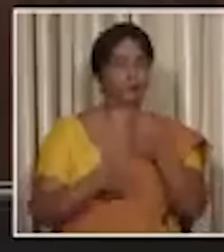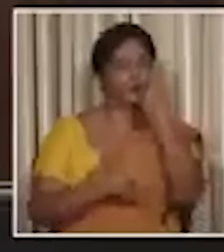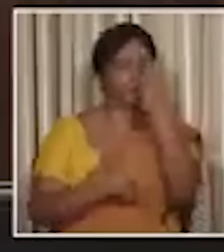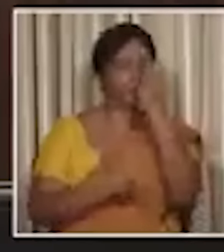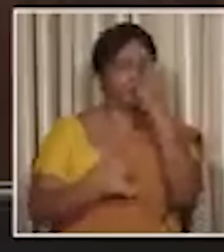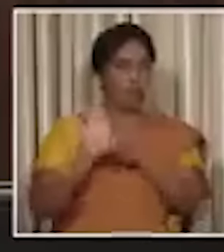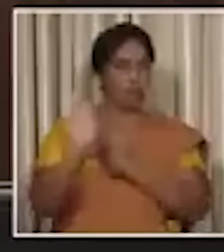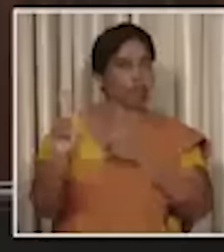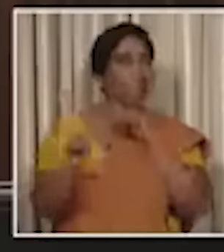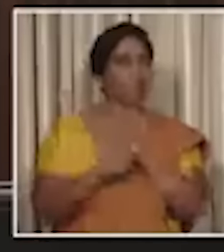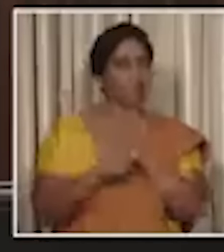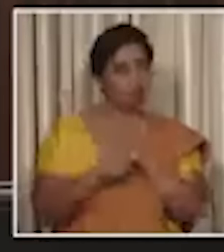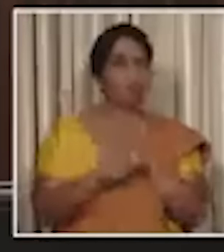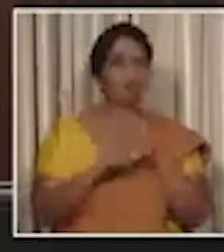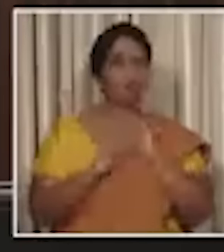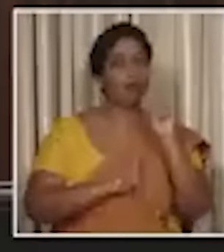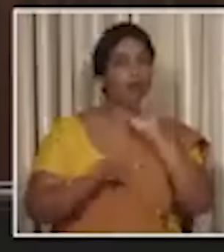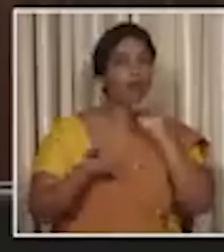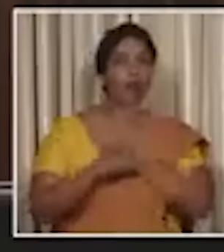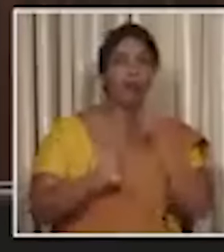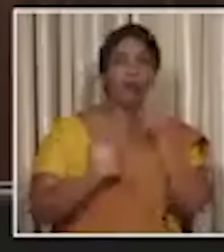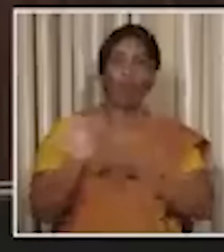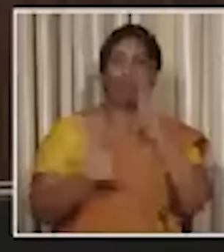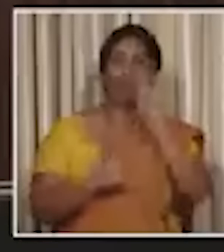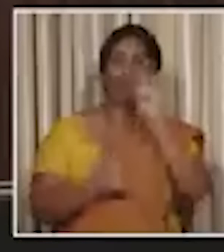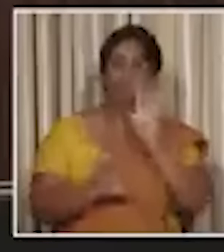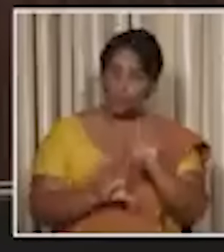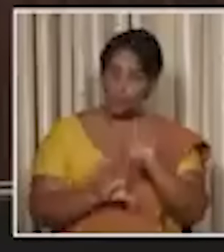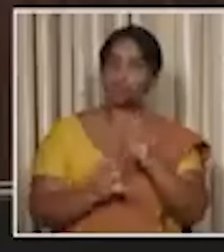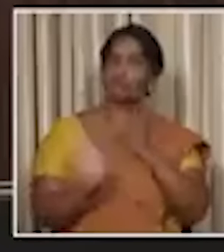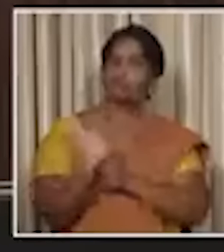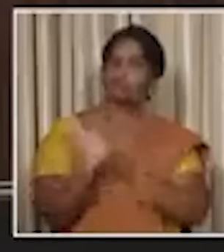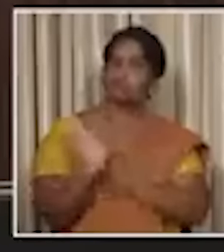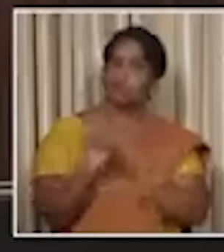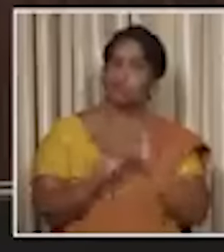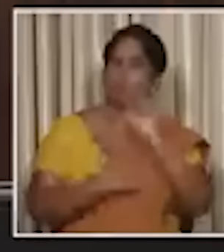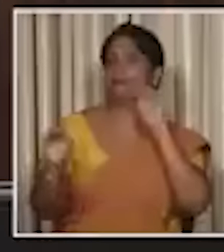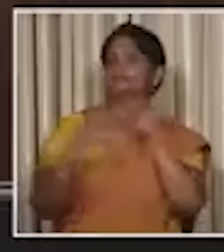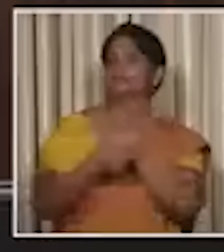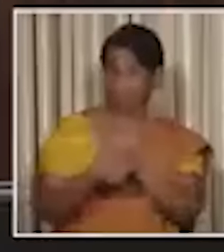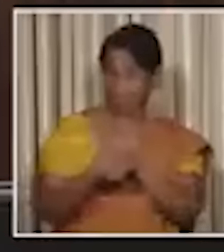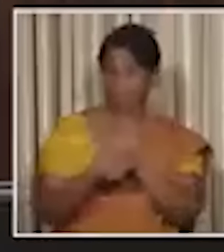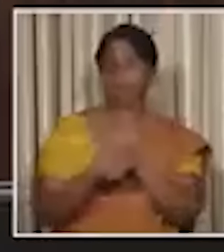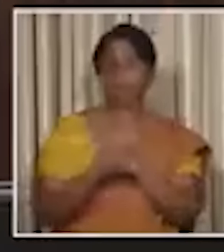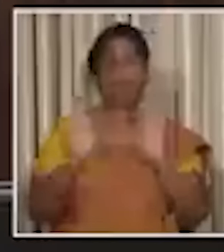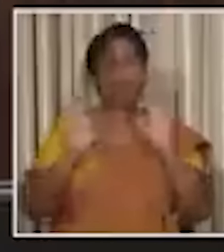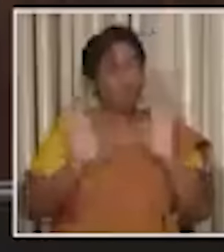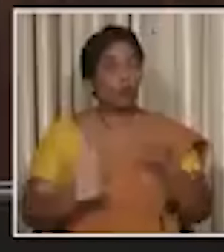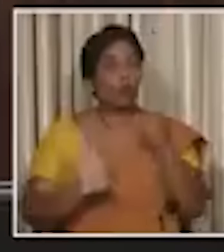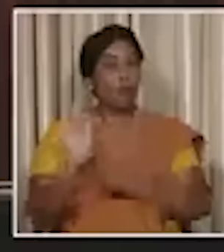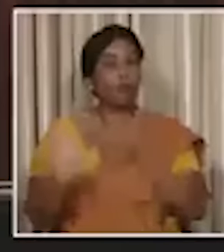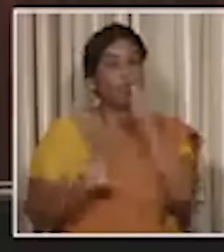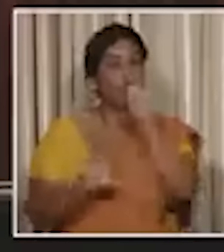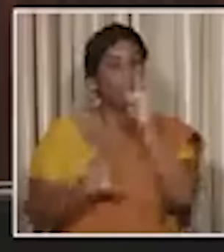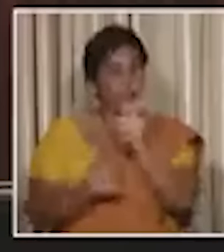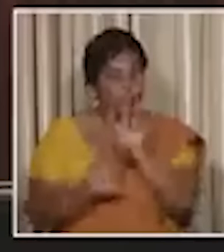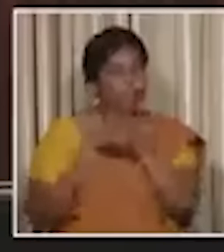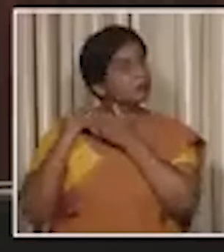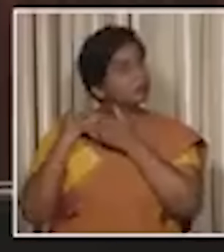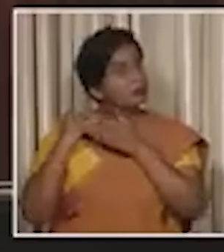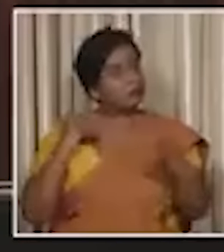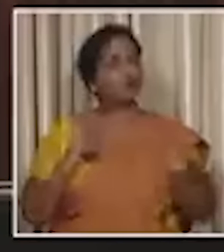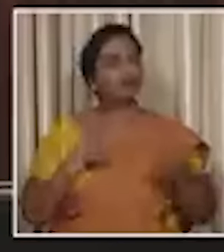வீழ்ச்சியடைந்திருக்கின்றது. சட்டத்தின் ஆட்சி வலுவூட்டப்படாமல் சிறந்ததொரு தேசத்தை அரசுத்துறையை பகிரங்கத்துறையை